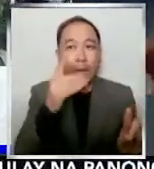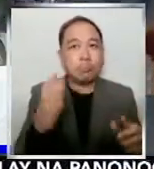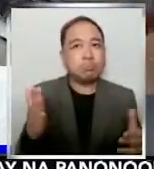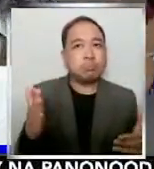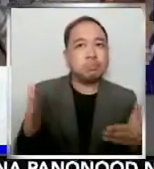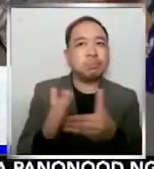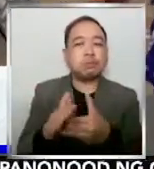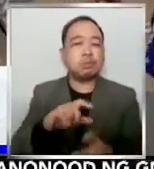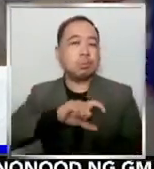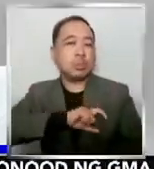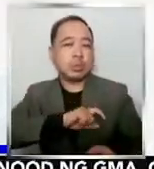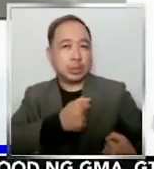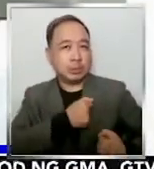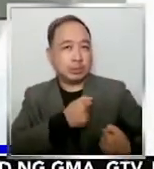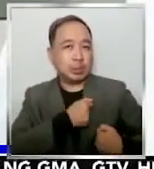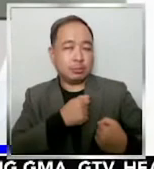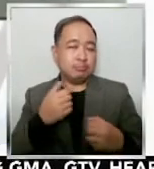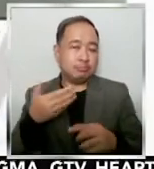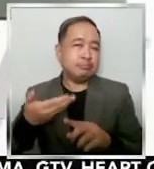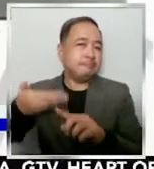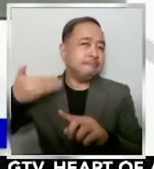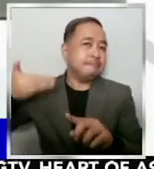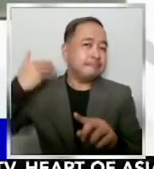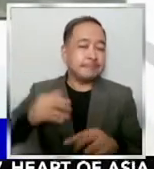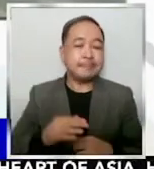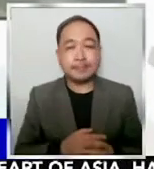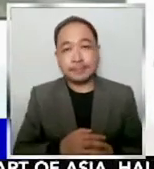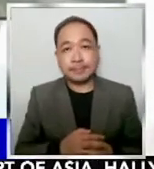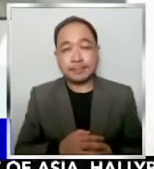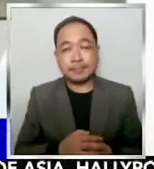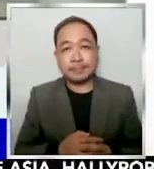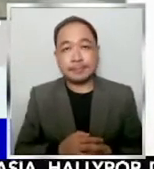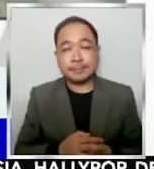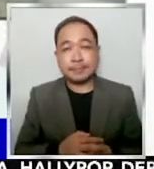sa nakalipas na mga taon. Medyo matagal-tagal din nating